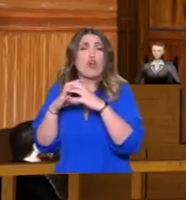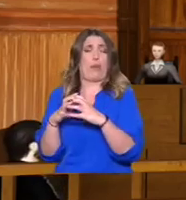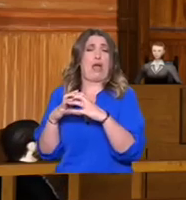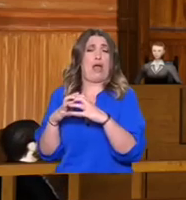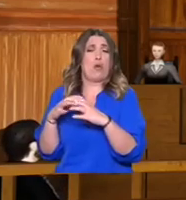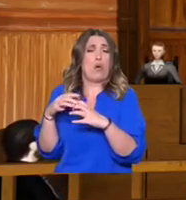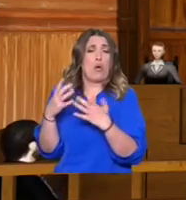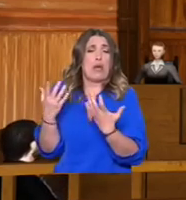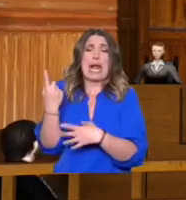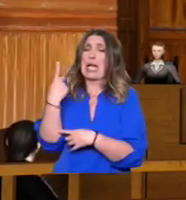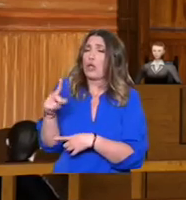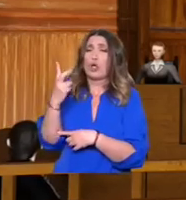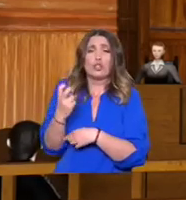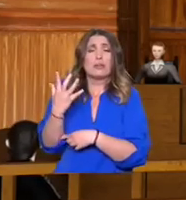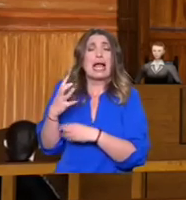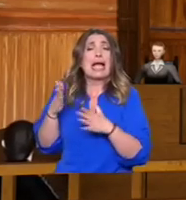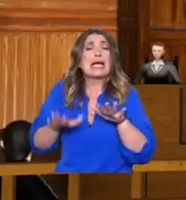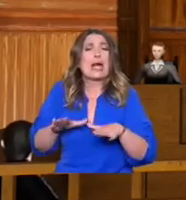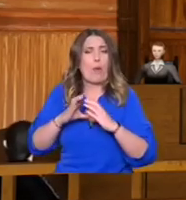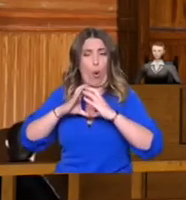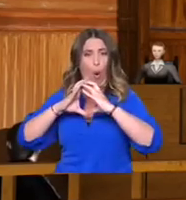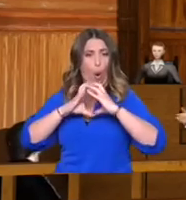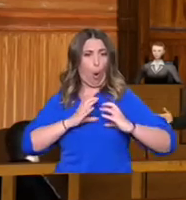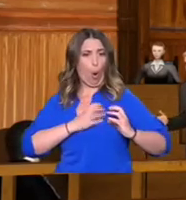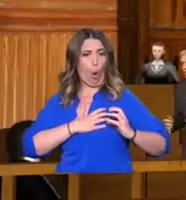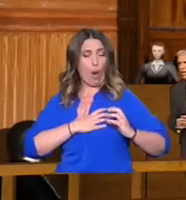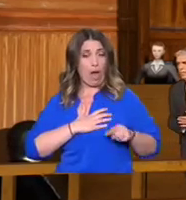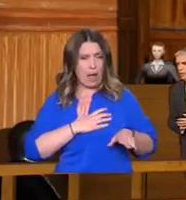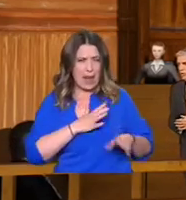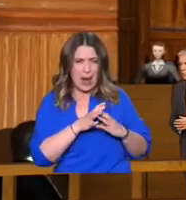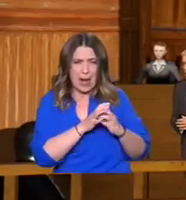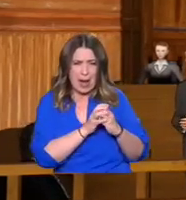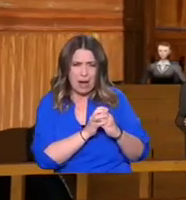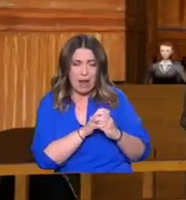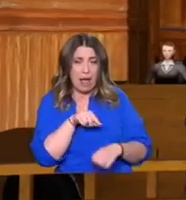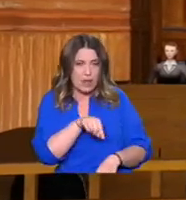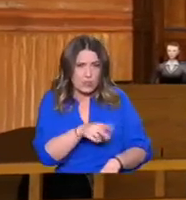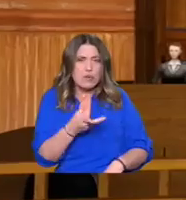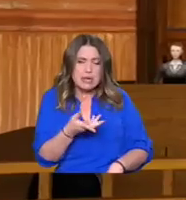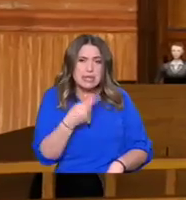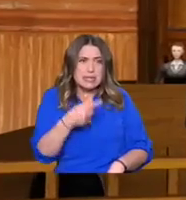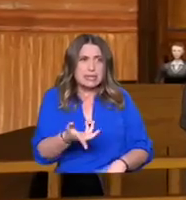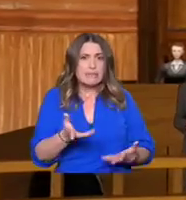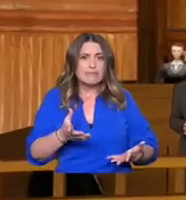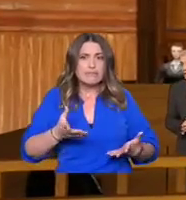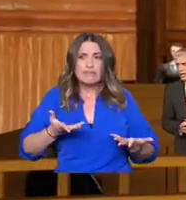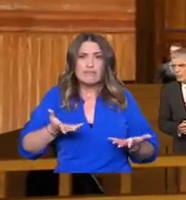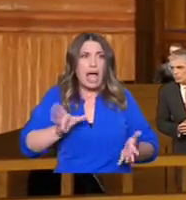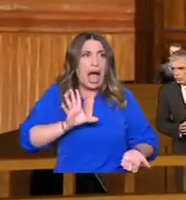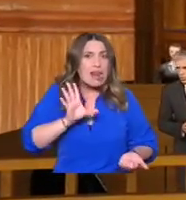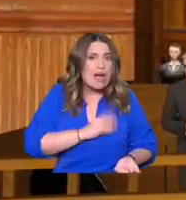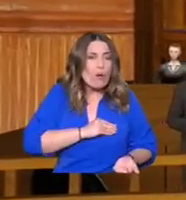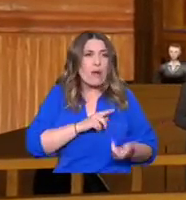Το οποίο κανονικό βάρος είναι 125 γραμμάρια. Και ήταν να πεθάνει από ανακοπή ή κάποιο πρόβλημα καρδιάς. Δεν θα έπρεπε να ήταν